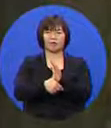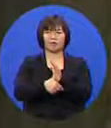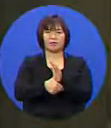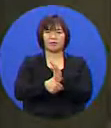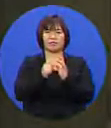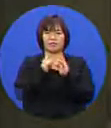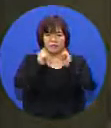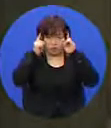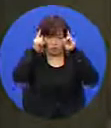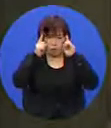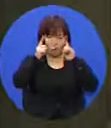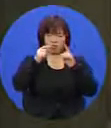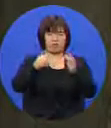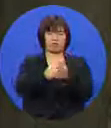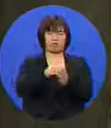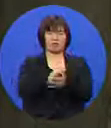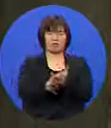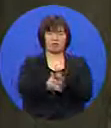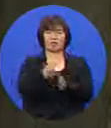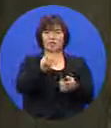지옥 중생을